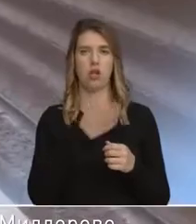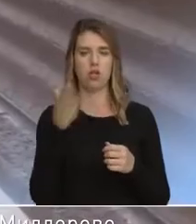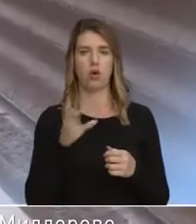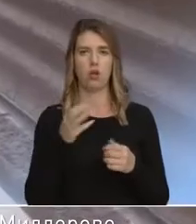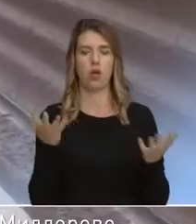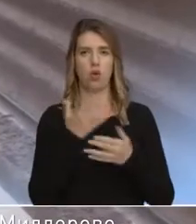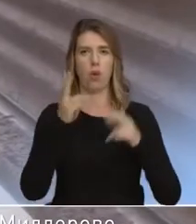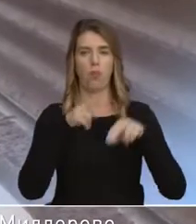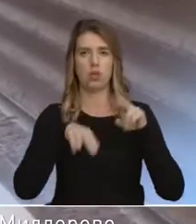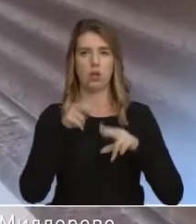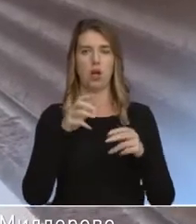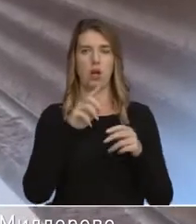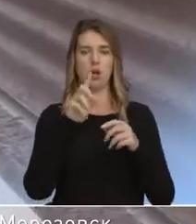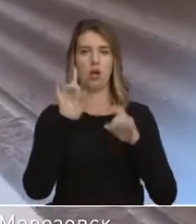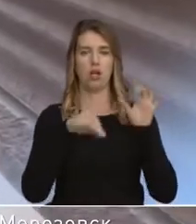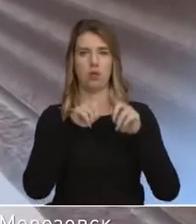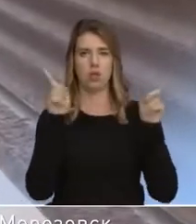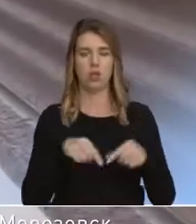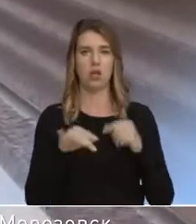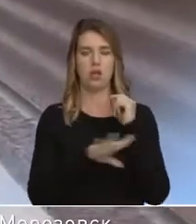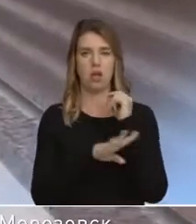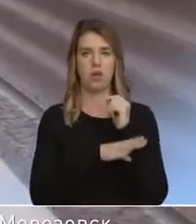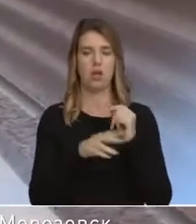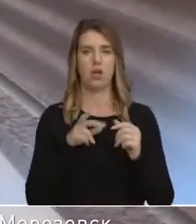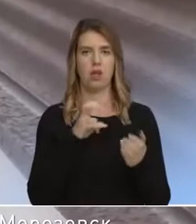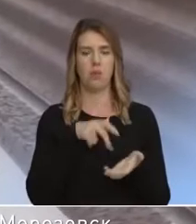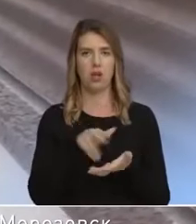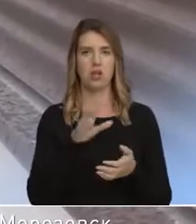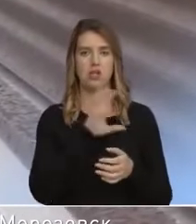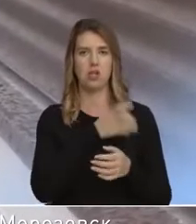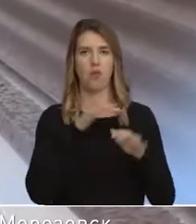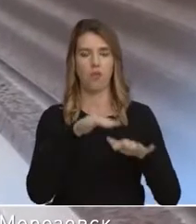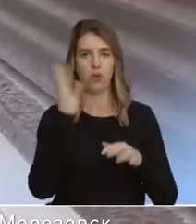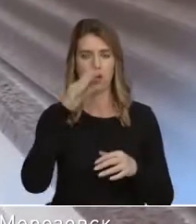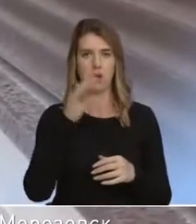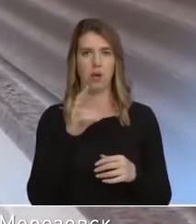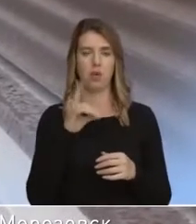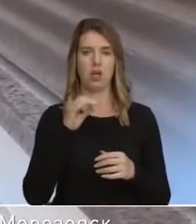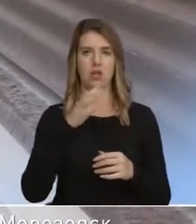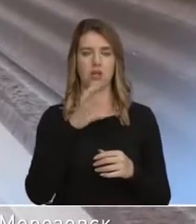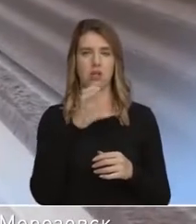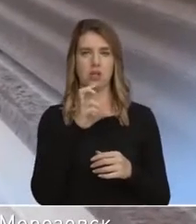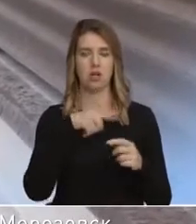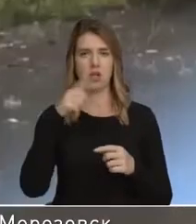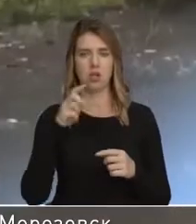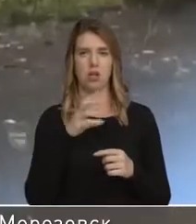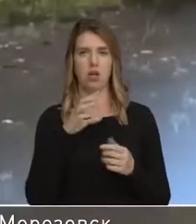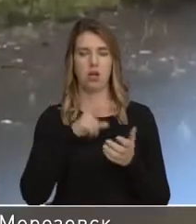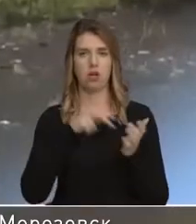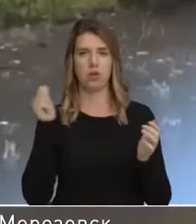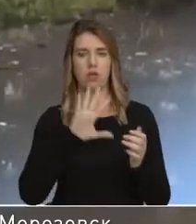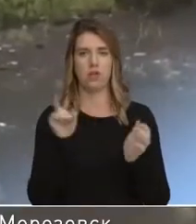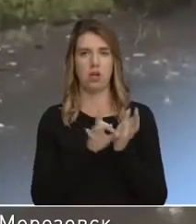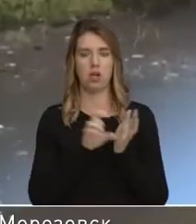дальше от легких построек, мачт, рекламных щитов и деревьев, не переходить улицу в потоке воды, при скачках напряжения в электросети, отключить